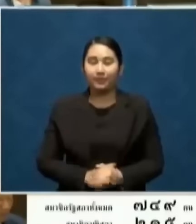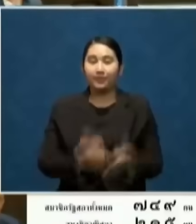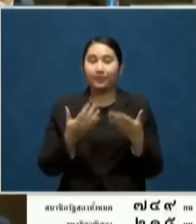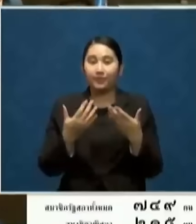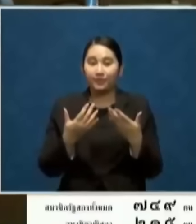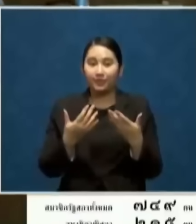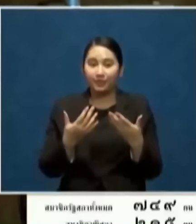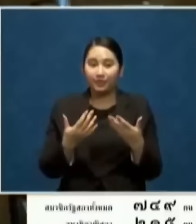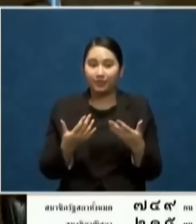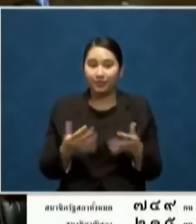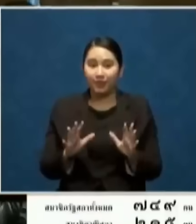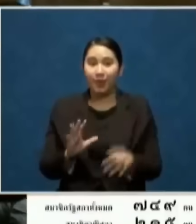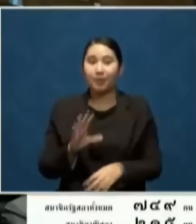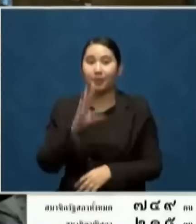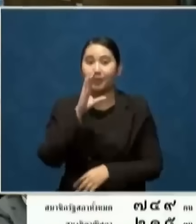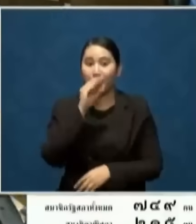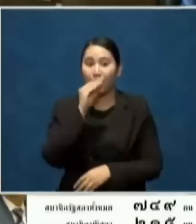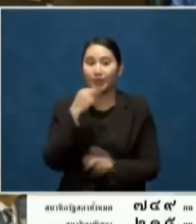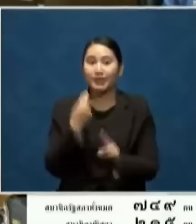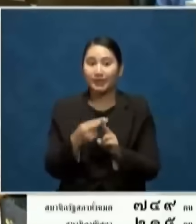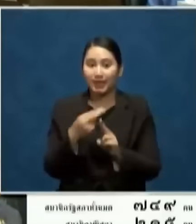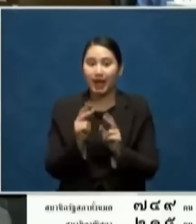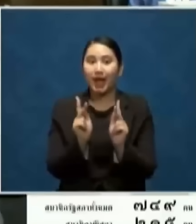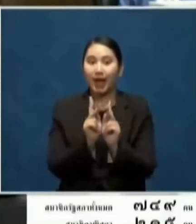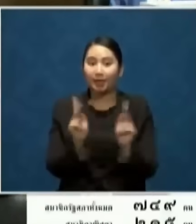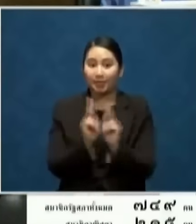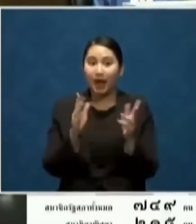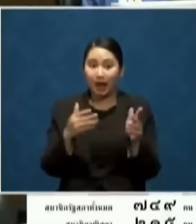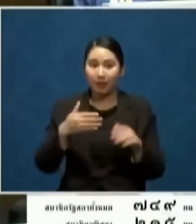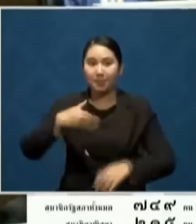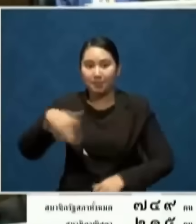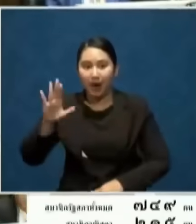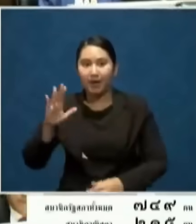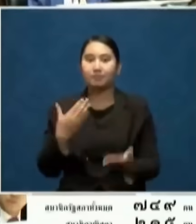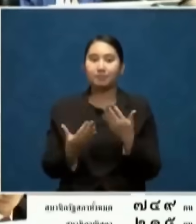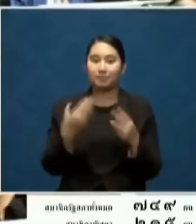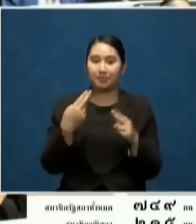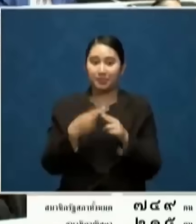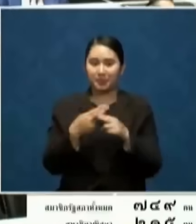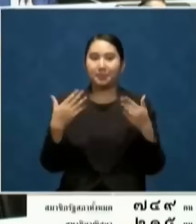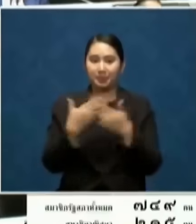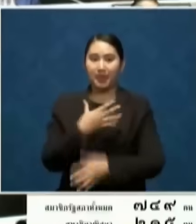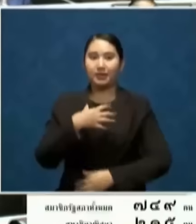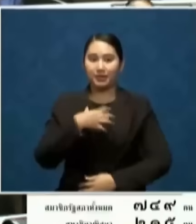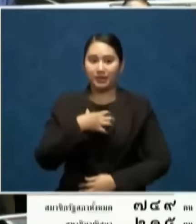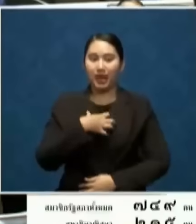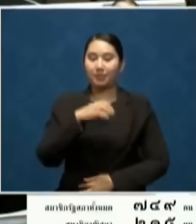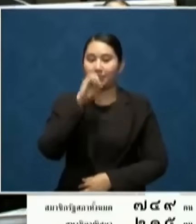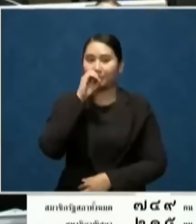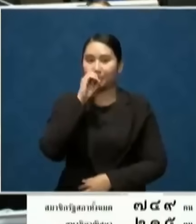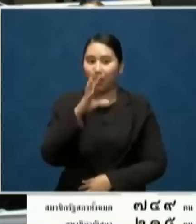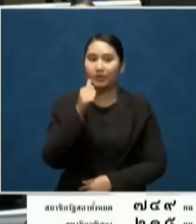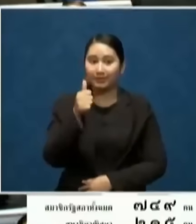ก็คือ676คนแล้วก็เริ่มให้มีการลงคะแนนด้วยการขานชื่อทีละบุคคลซึ่งในส่วนของสมาชิกวุฒิส